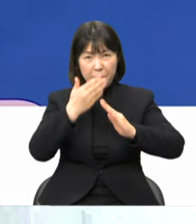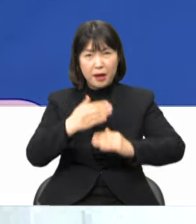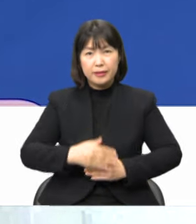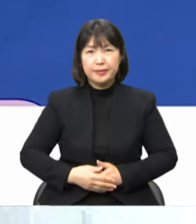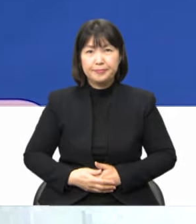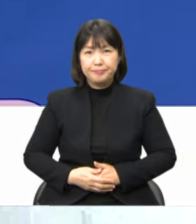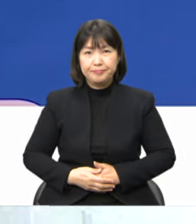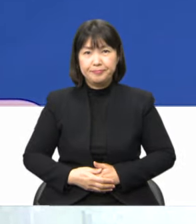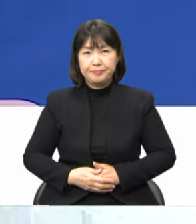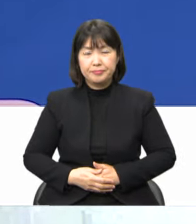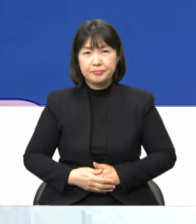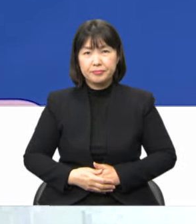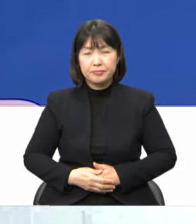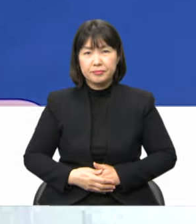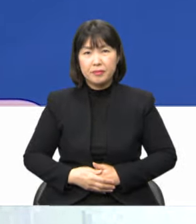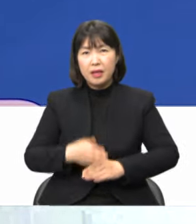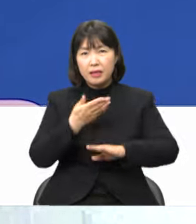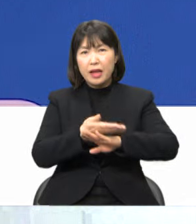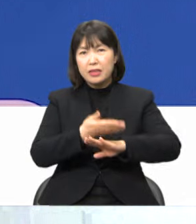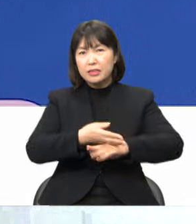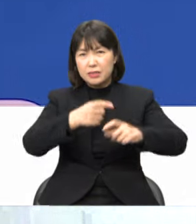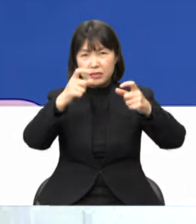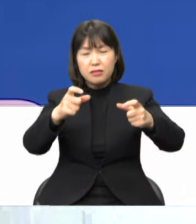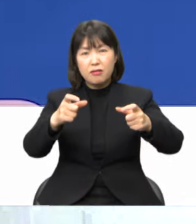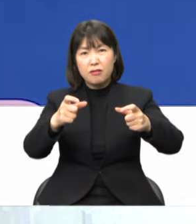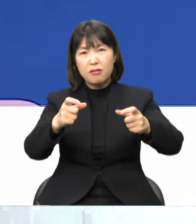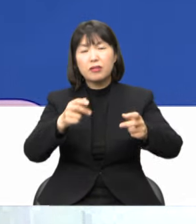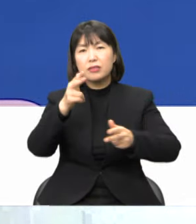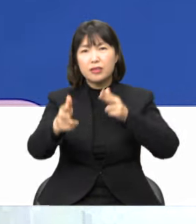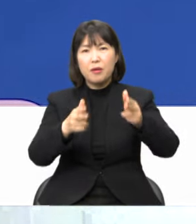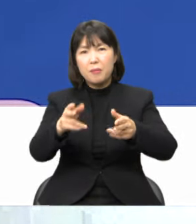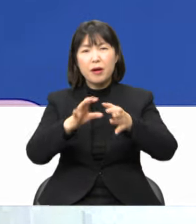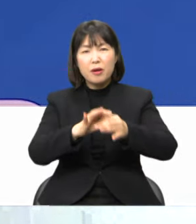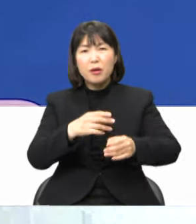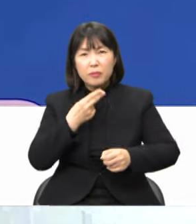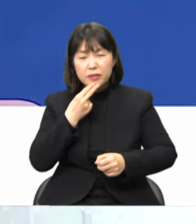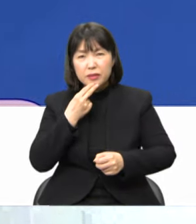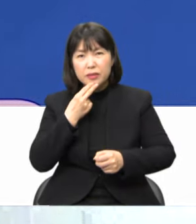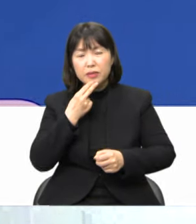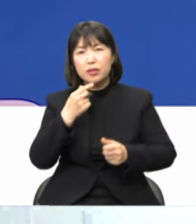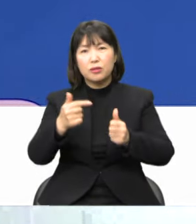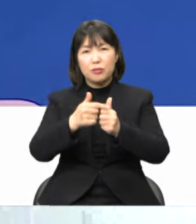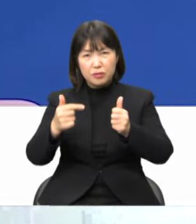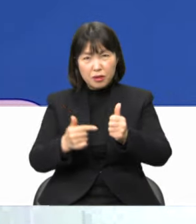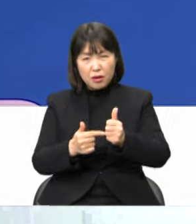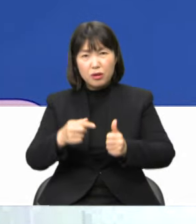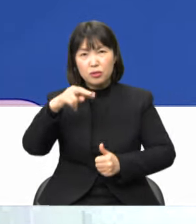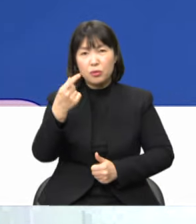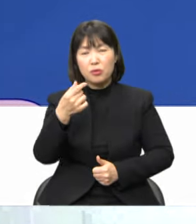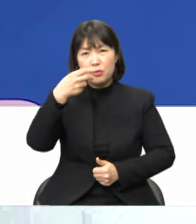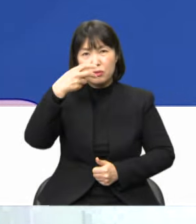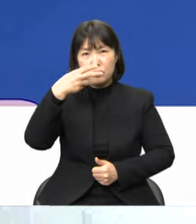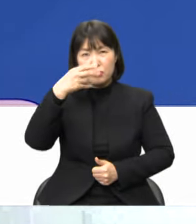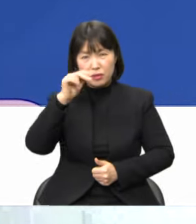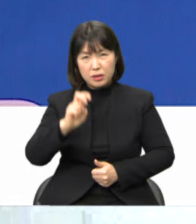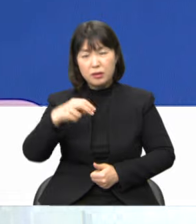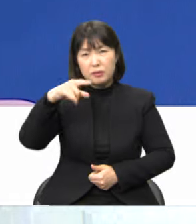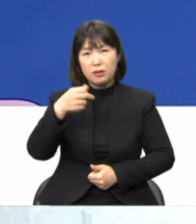있습니다 더 이상 다른 지역의 사업과 연기하지 않고도 노현동 도림동 서창동